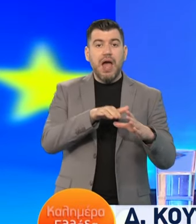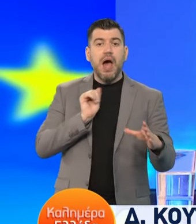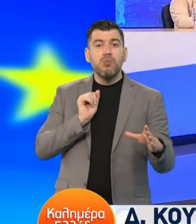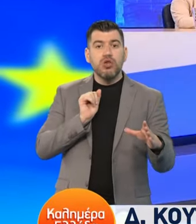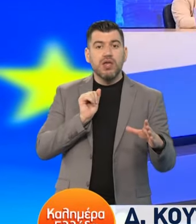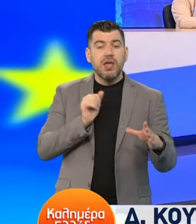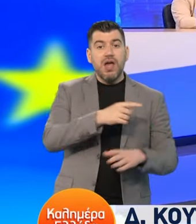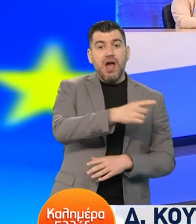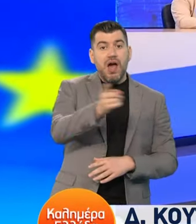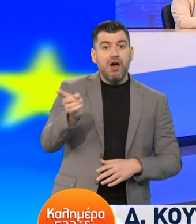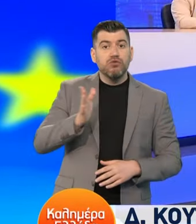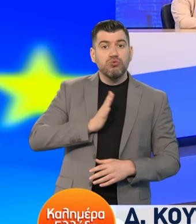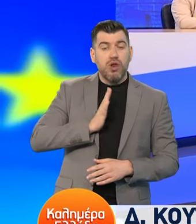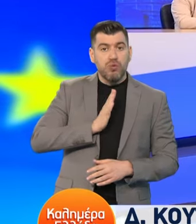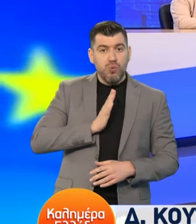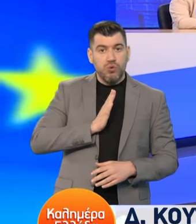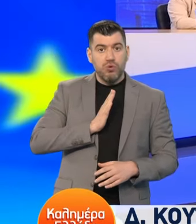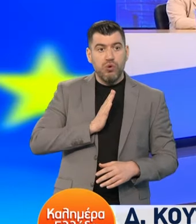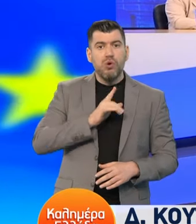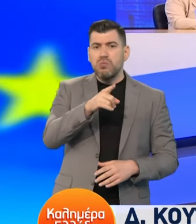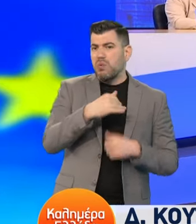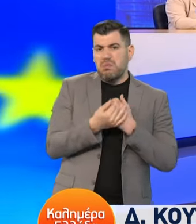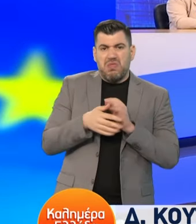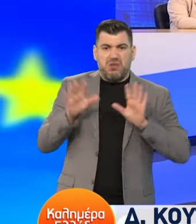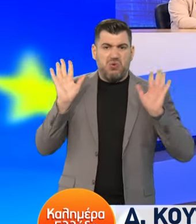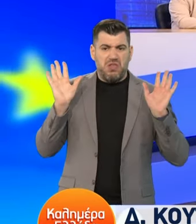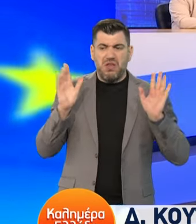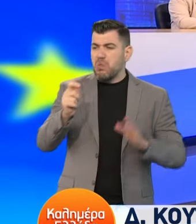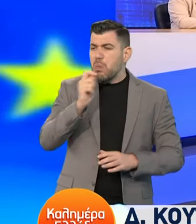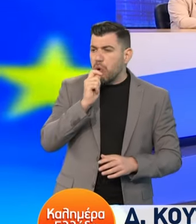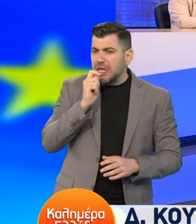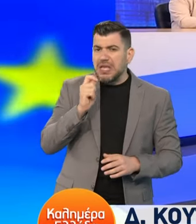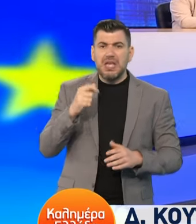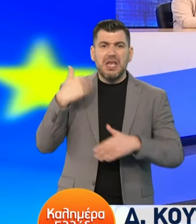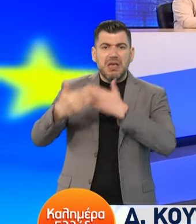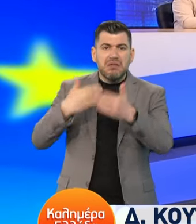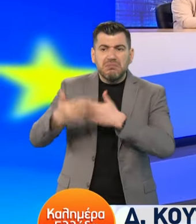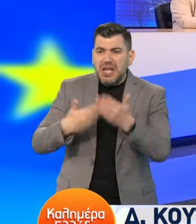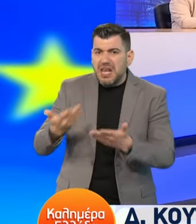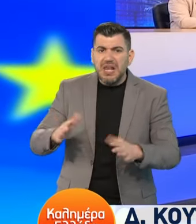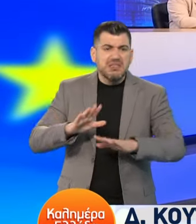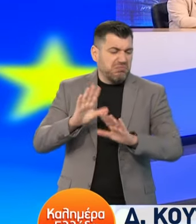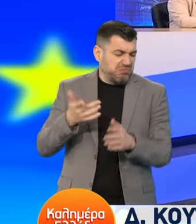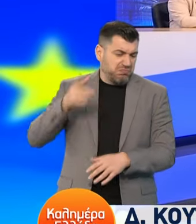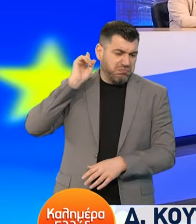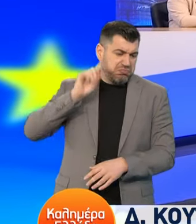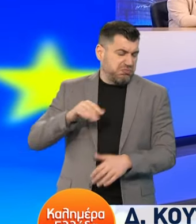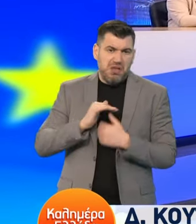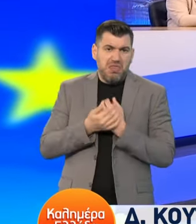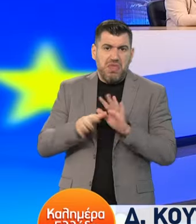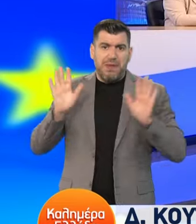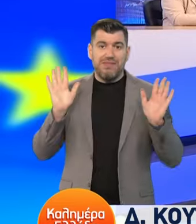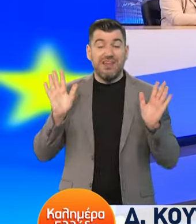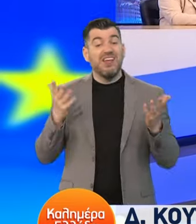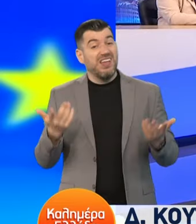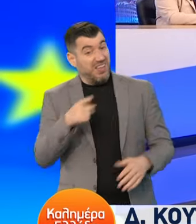που δεν ενδιαφέρεται για την πολιτική, για τις εξελίξεις, λέει δεν είναι... είναι και ο καιρός με